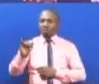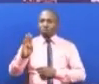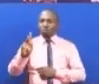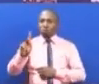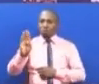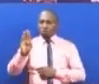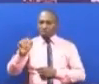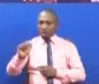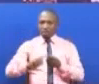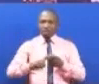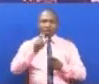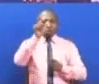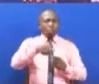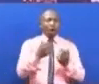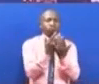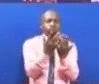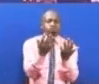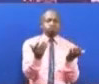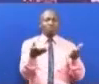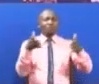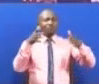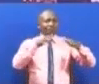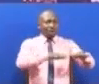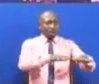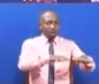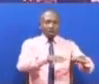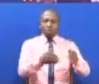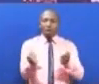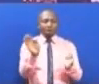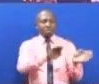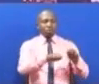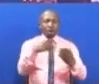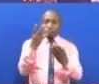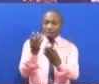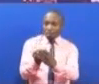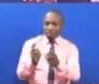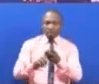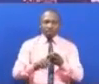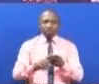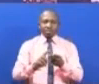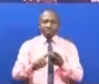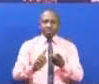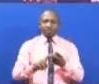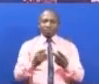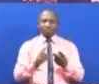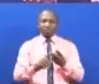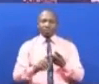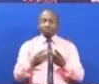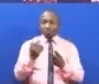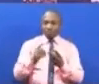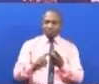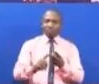na wengine kuzikwa katika makaburi ya pamoja. Kumbukizi ya safari ambapo ndugu na jamaa wametoa wito wa